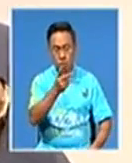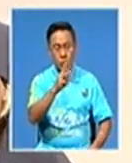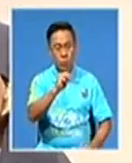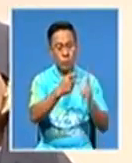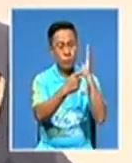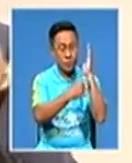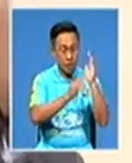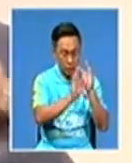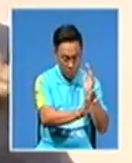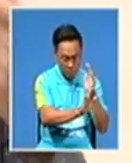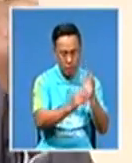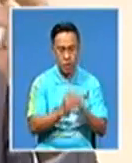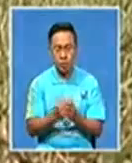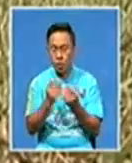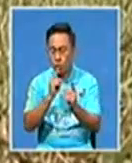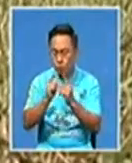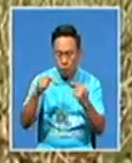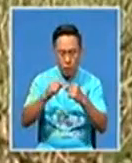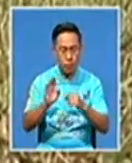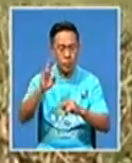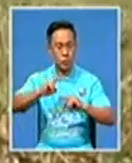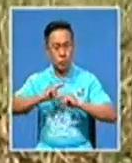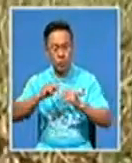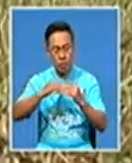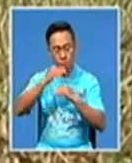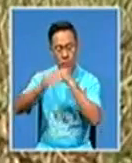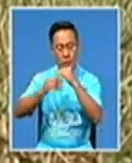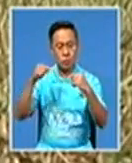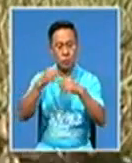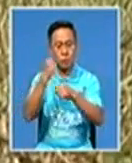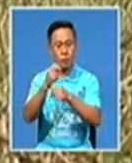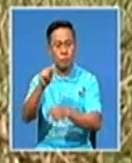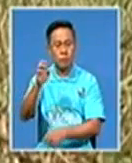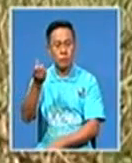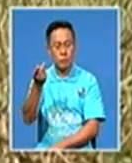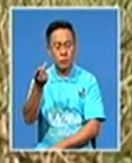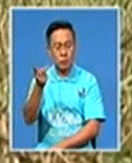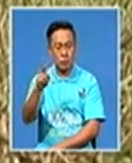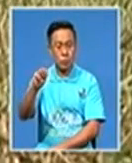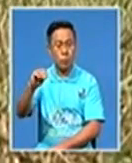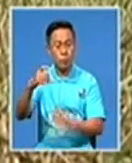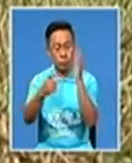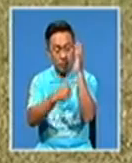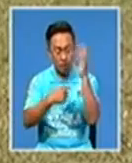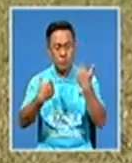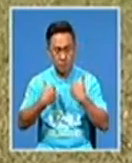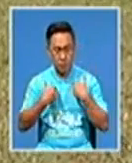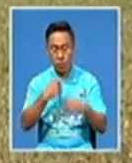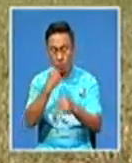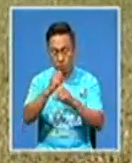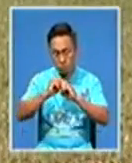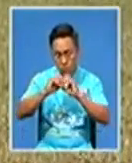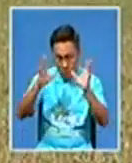ากับนิคมอุตสาหกรรมเอกชนบางแห่งให้พัฒนานิคมอุตสาหกรรมยางขึ้นเพราะถ้าเราทำมีเป็นเรื่องเป็นราวแ